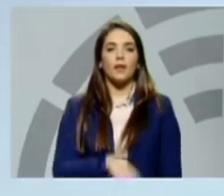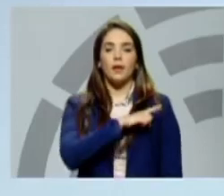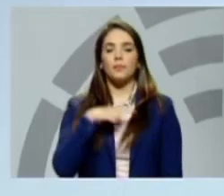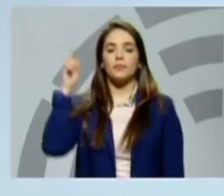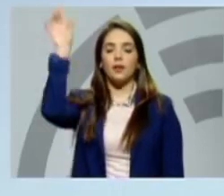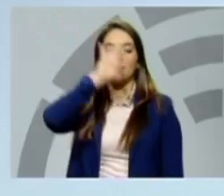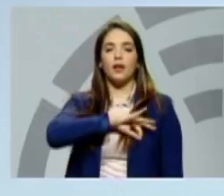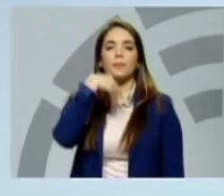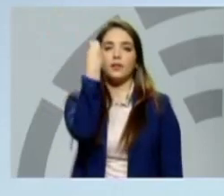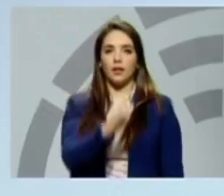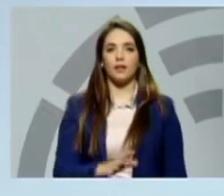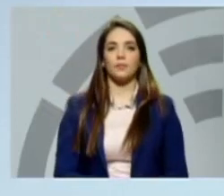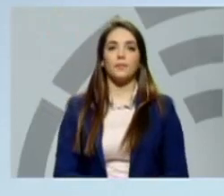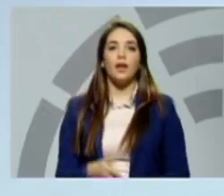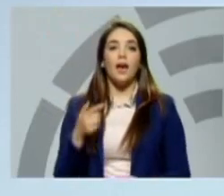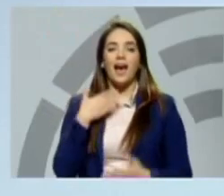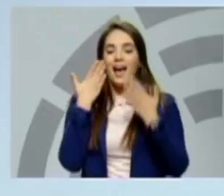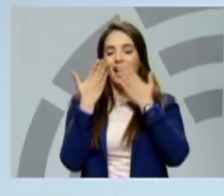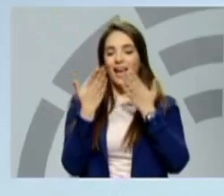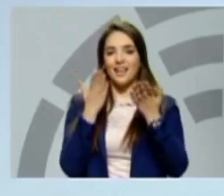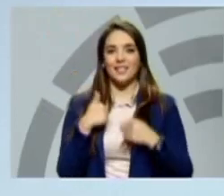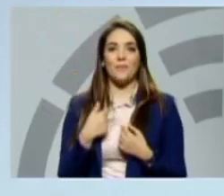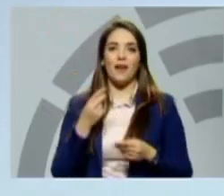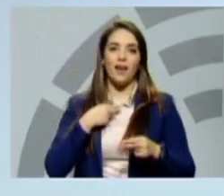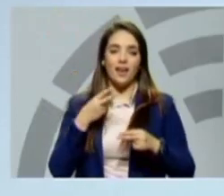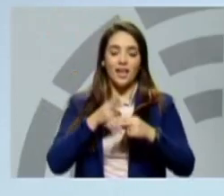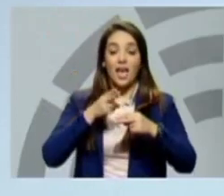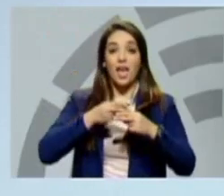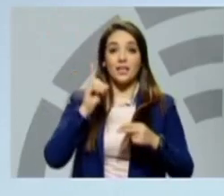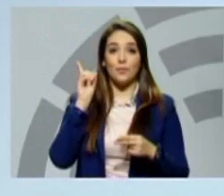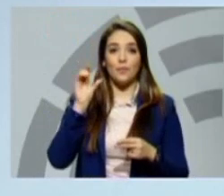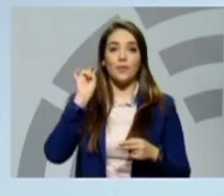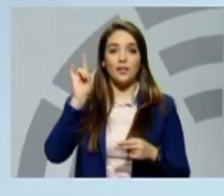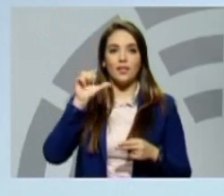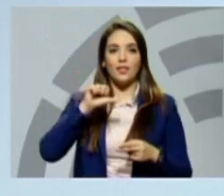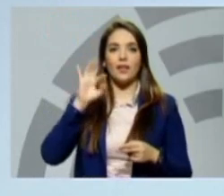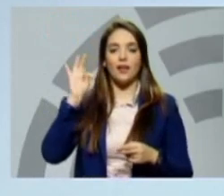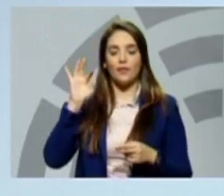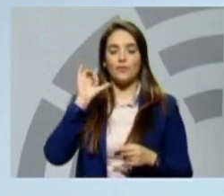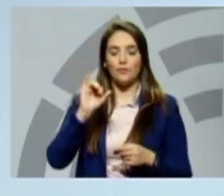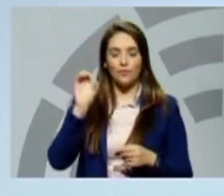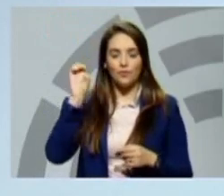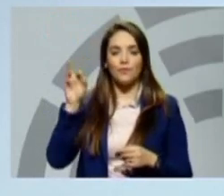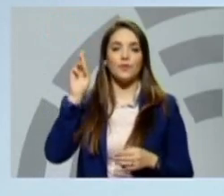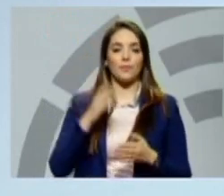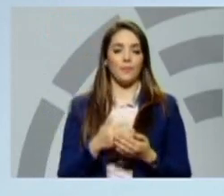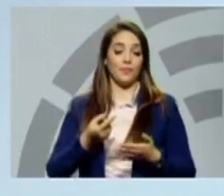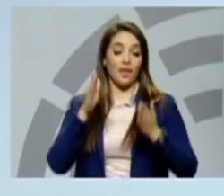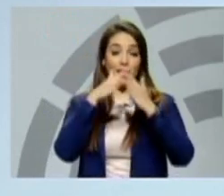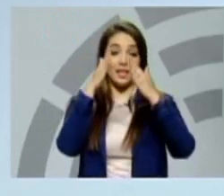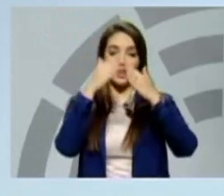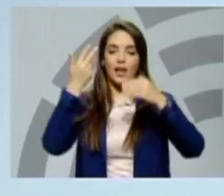بسم الله الرحمن الرحيم عاصلم انا ظافر صغيري ولد باردو نسكن في خزنه دار عديت صغري